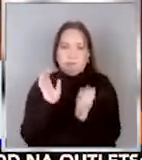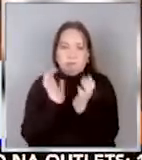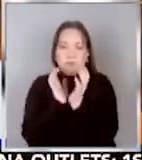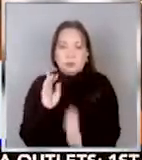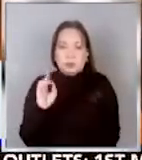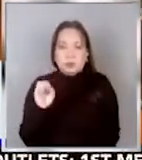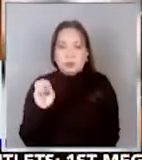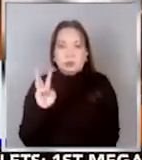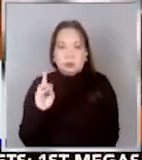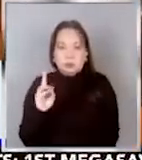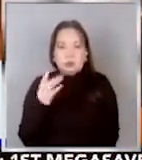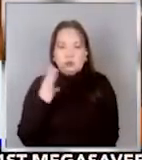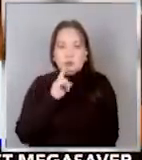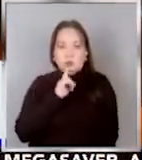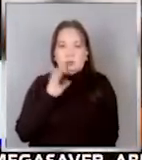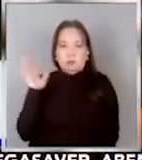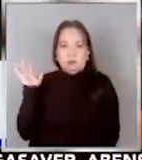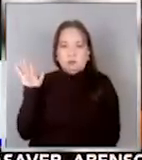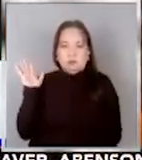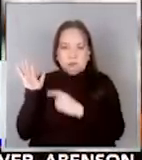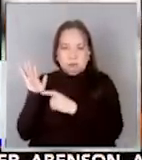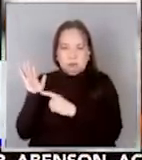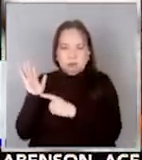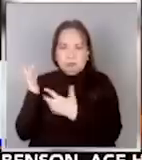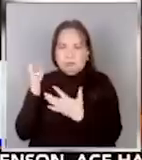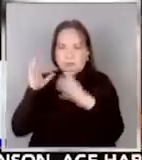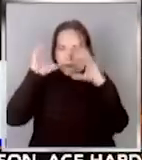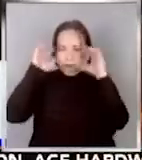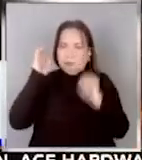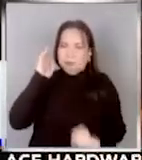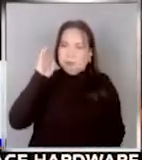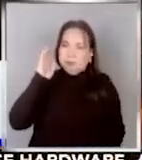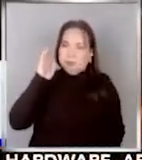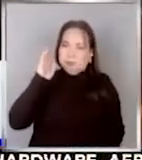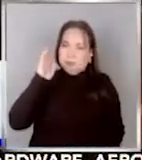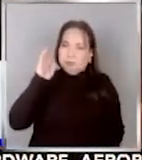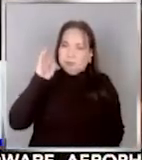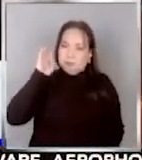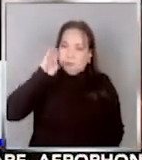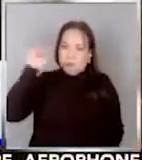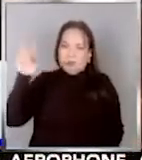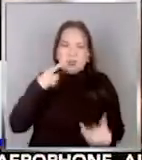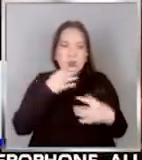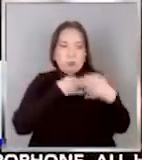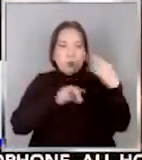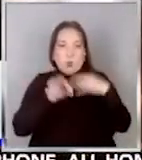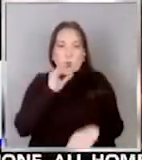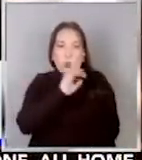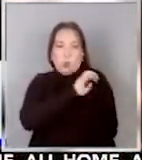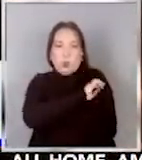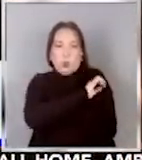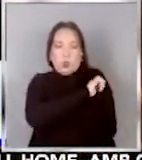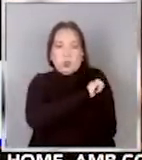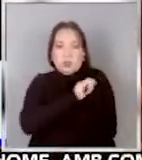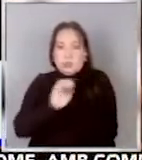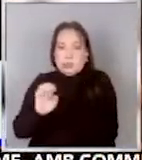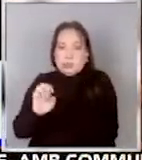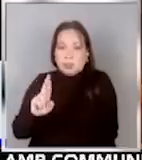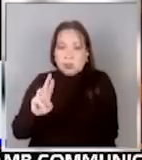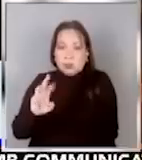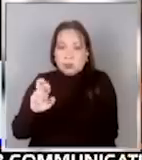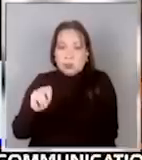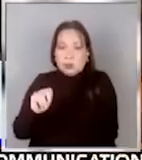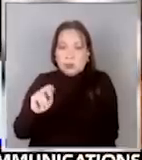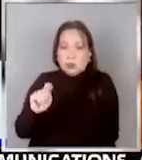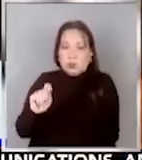Marcos. Pinalitan niya si Erwin Tulfo na na-bypass ng 2 beses ng Commission on Appointments dahil sa issue sa